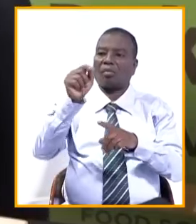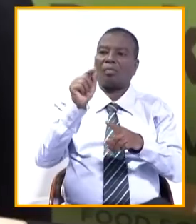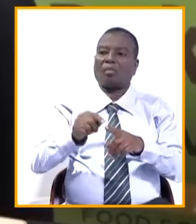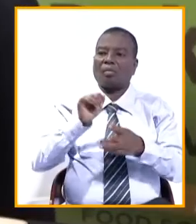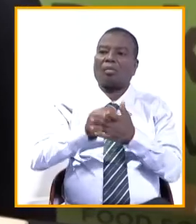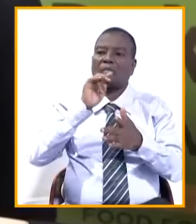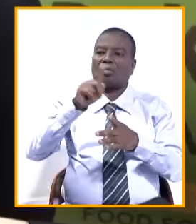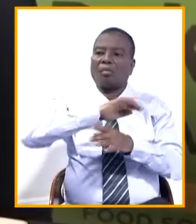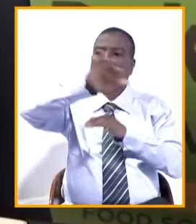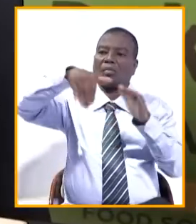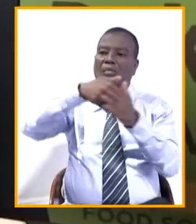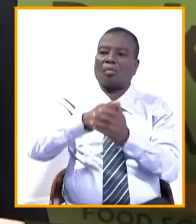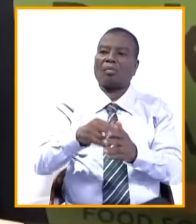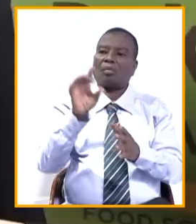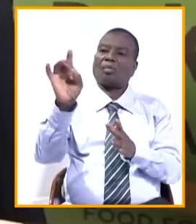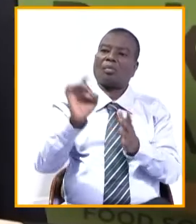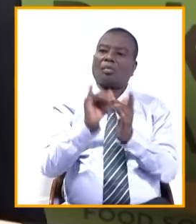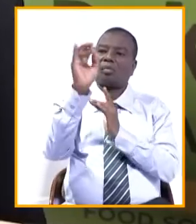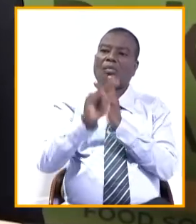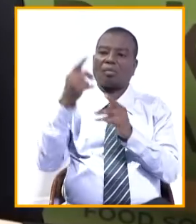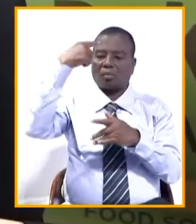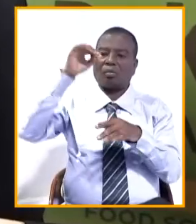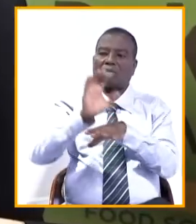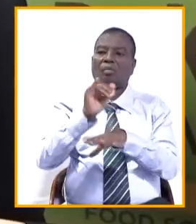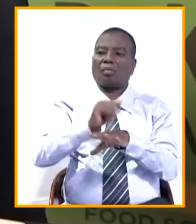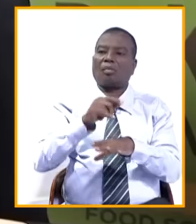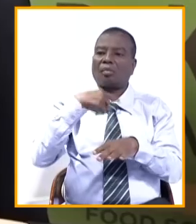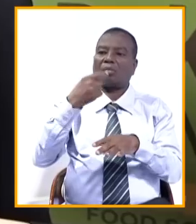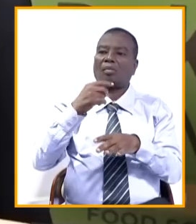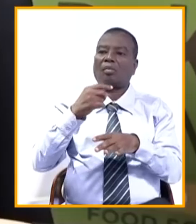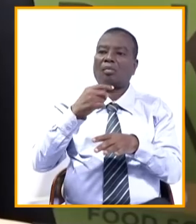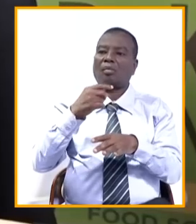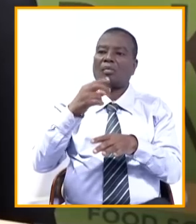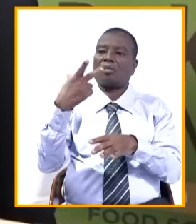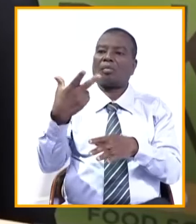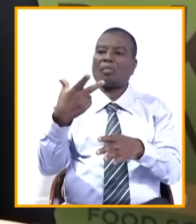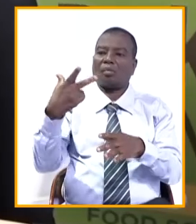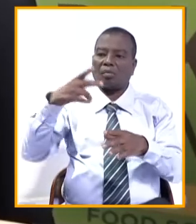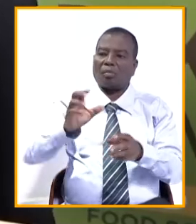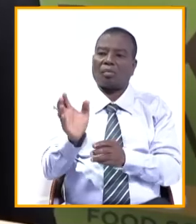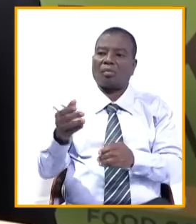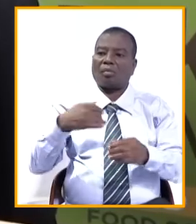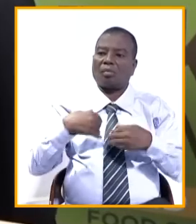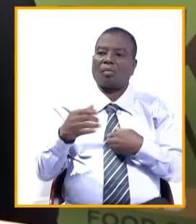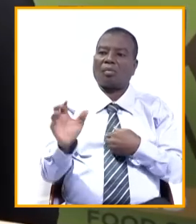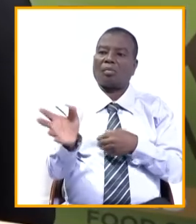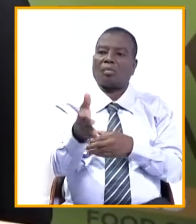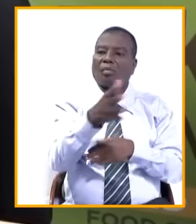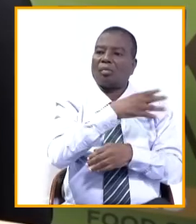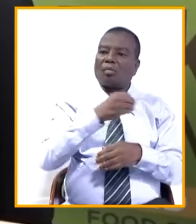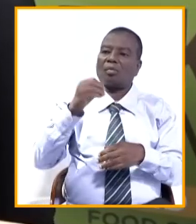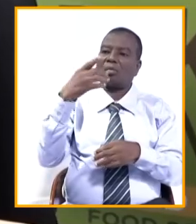ce sont au total 8 projets pour la Côte d'Ivoire, donc 3 des ressources animales et halieutiques et 5